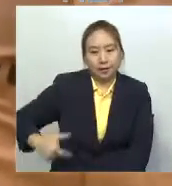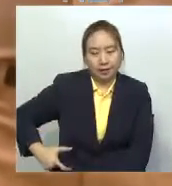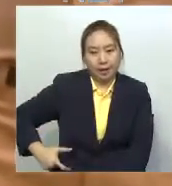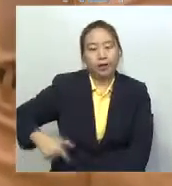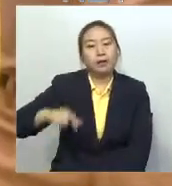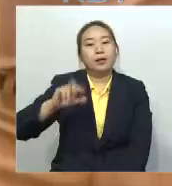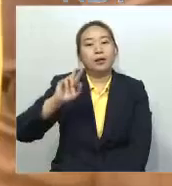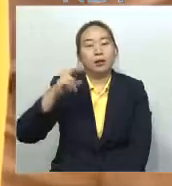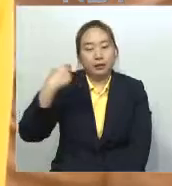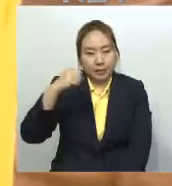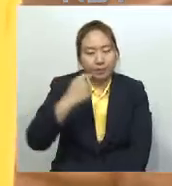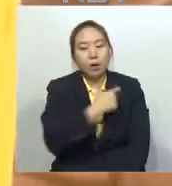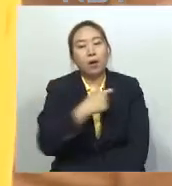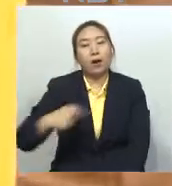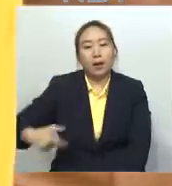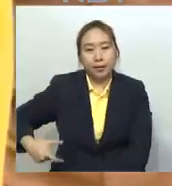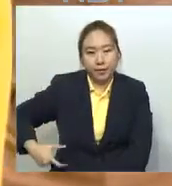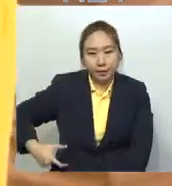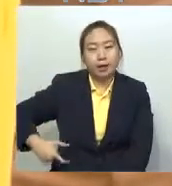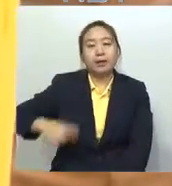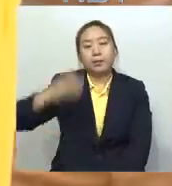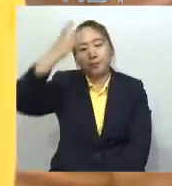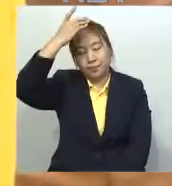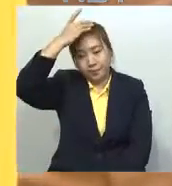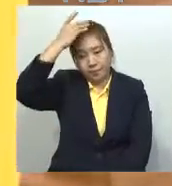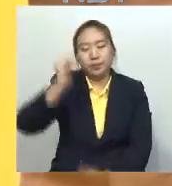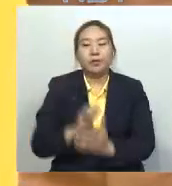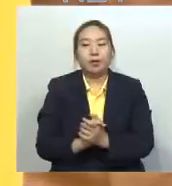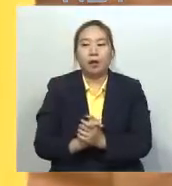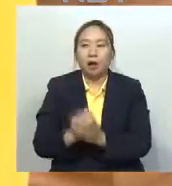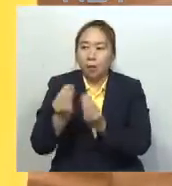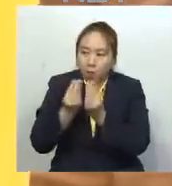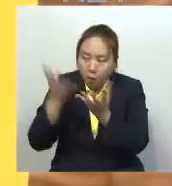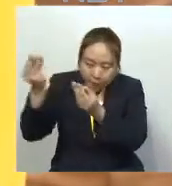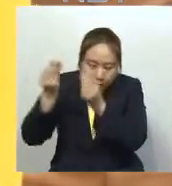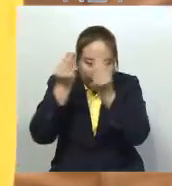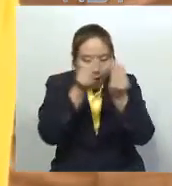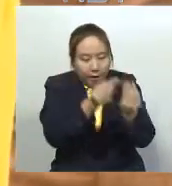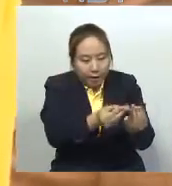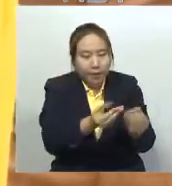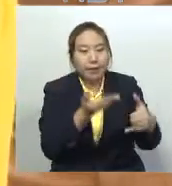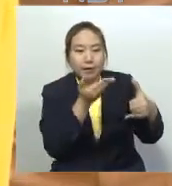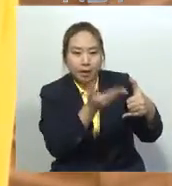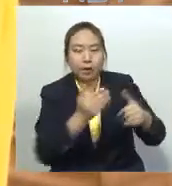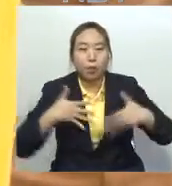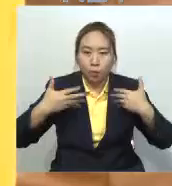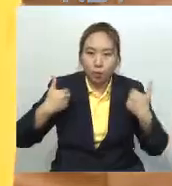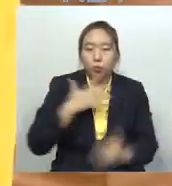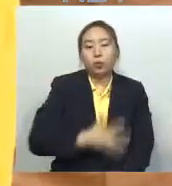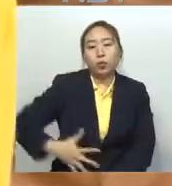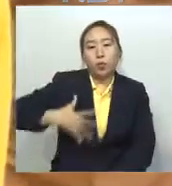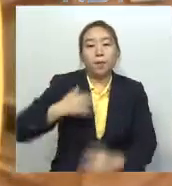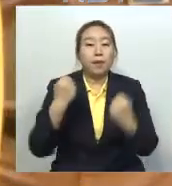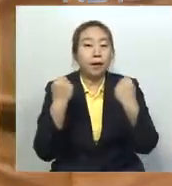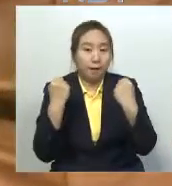สมเด็จพระนางเจ้าพระบรมราชินีนาถขอให้โปรดให้ดลบันดาลให้ท่านประธานองค์ตรีจะมีความสุขสุขภาพแข็งแรง